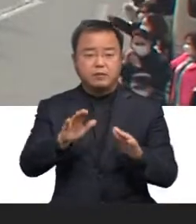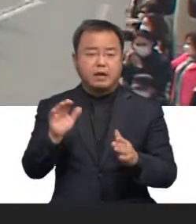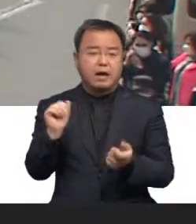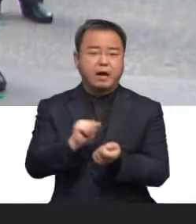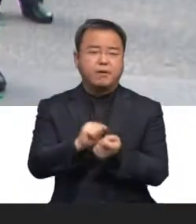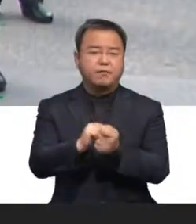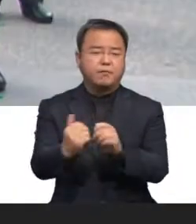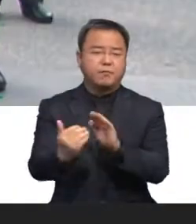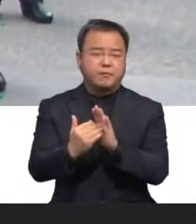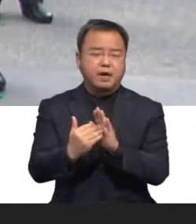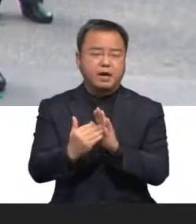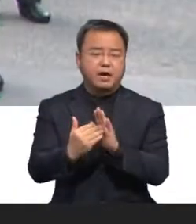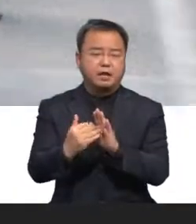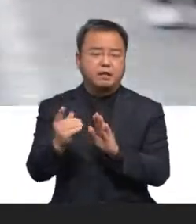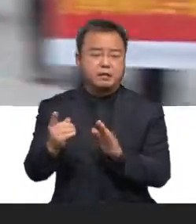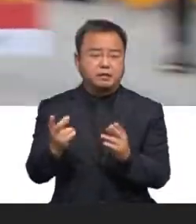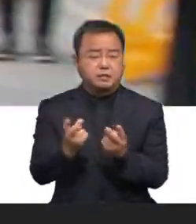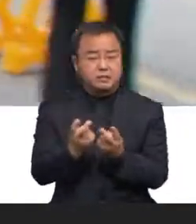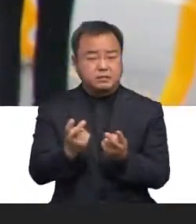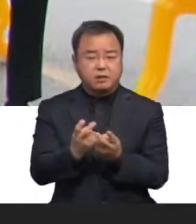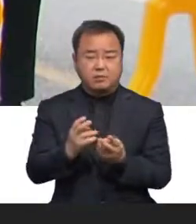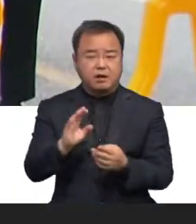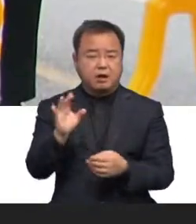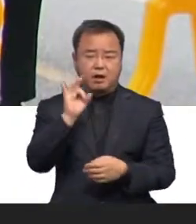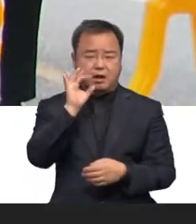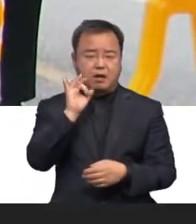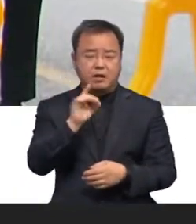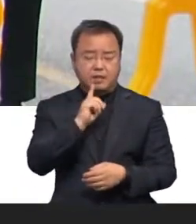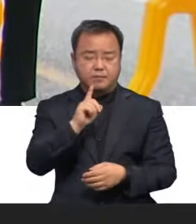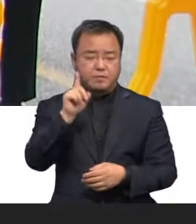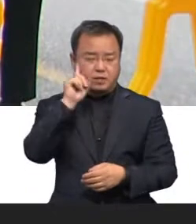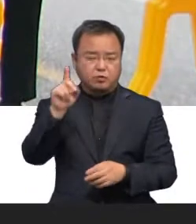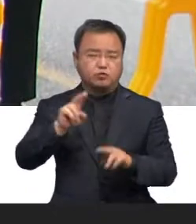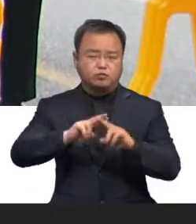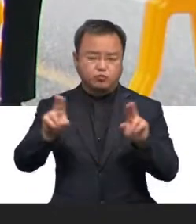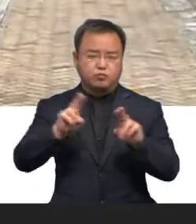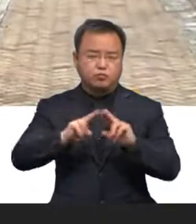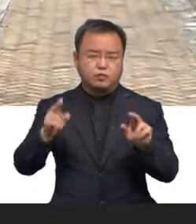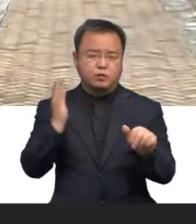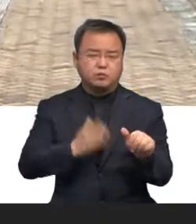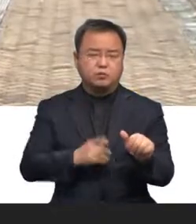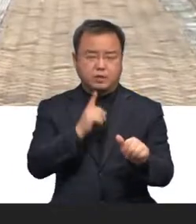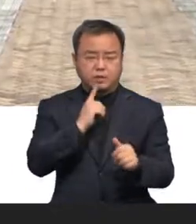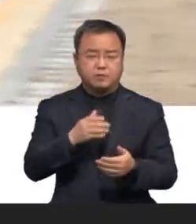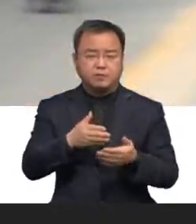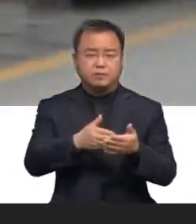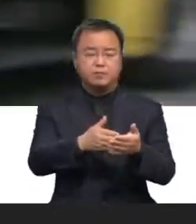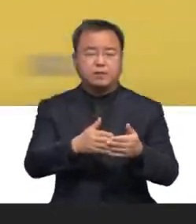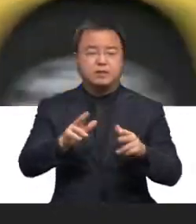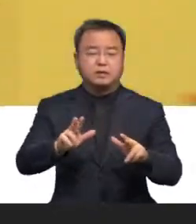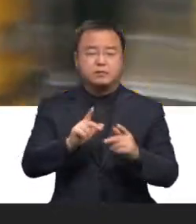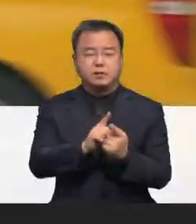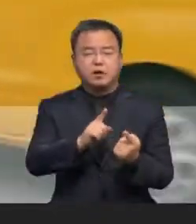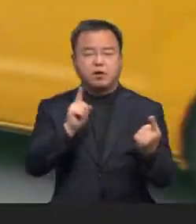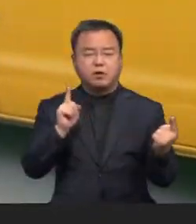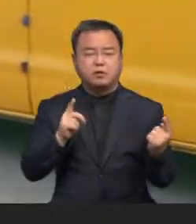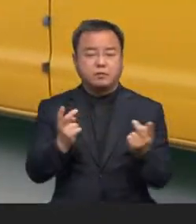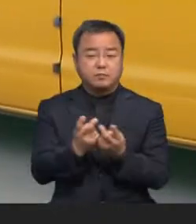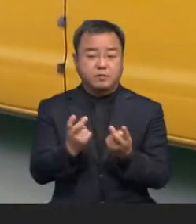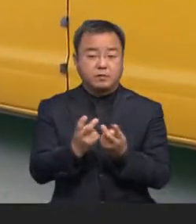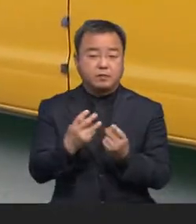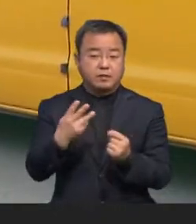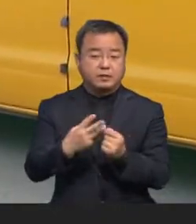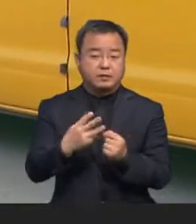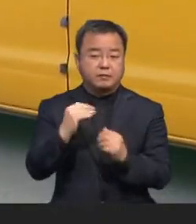어긋난다며 집합 금지 명령을 내일까지 취소하라고 정부에 요구했습니다. 현재 거리두기 지침에선